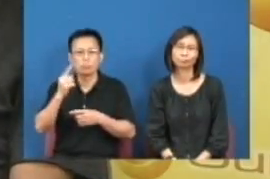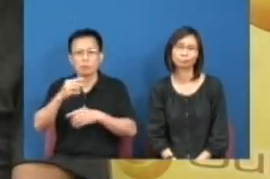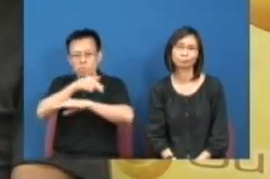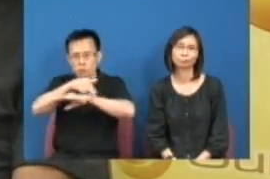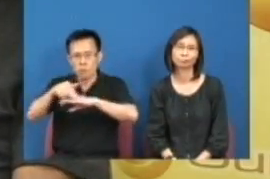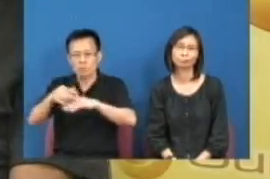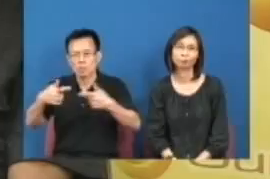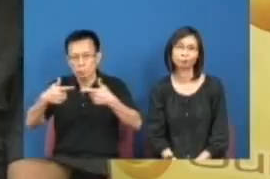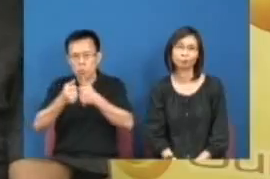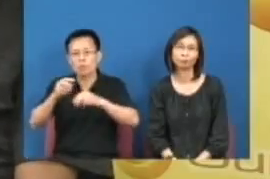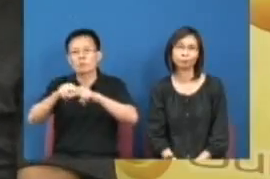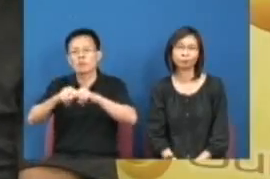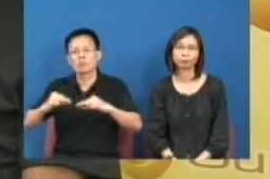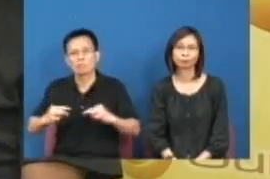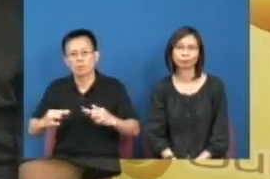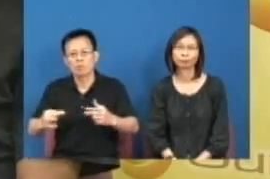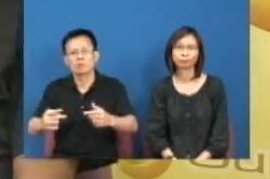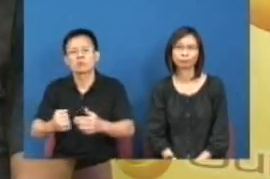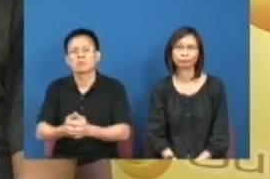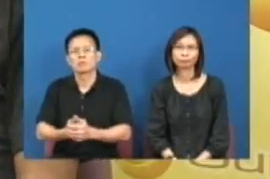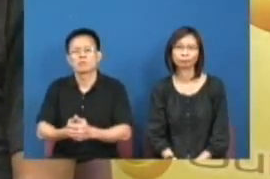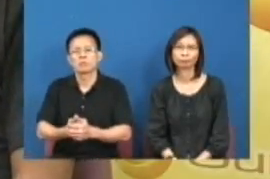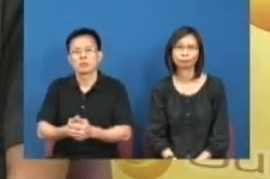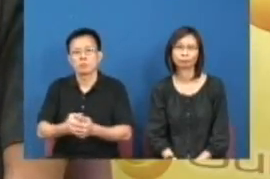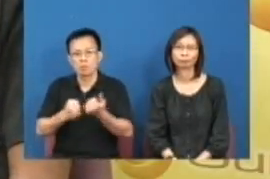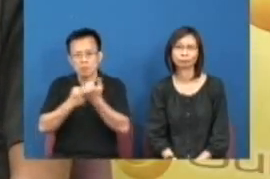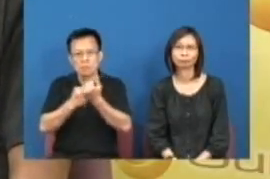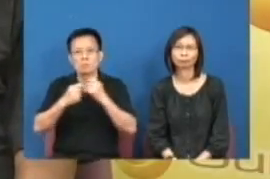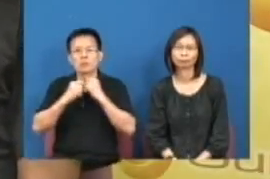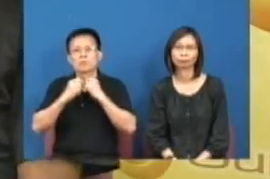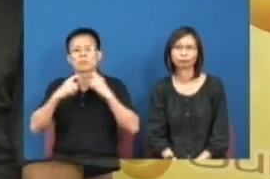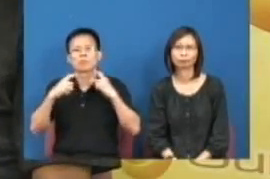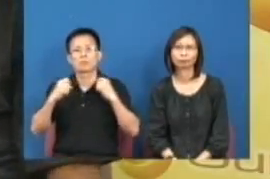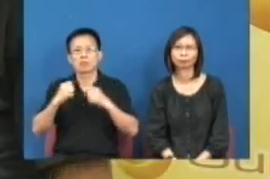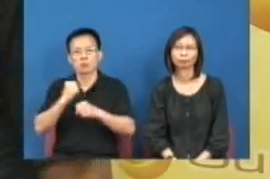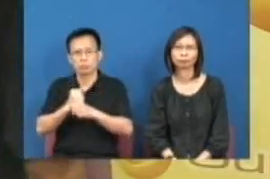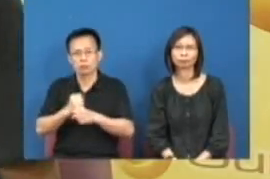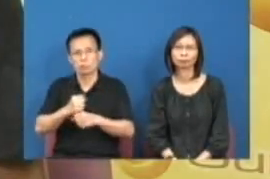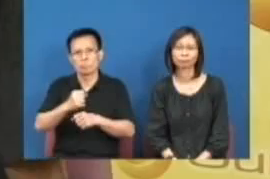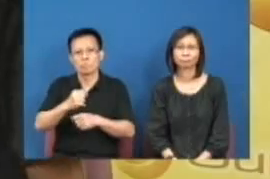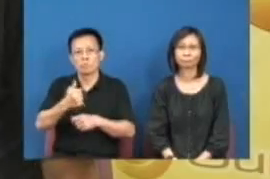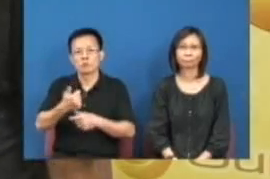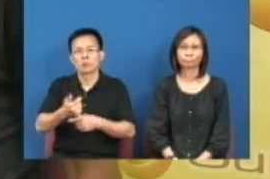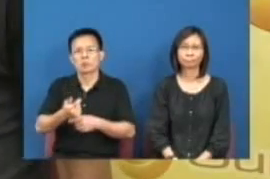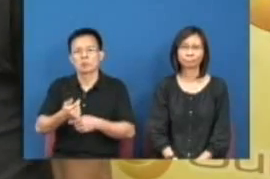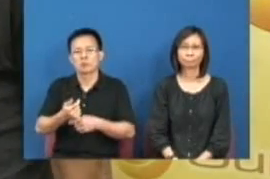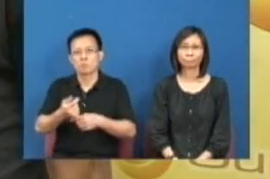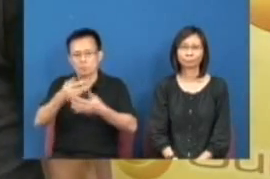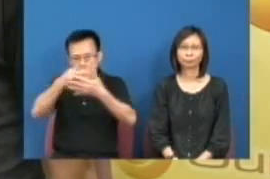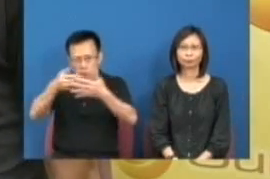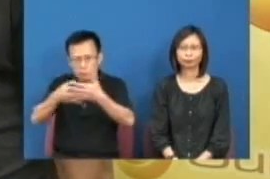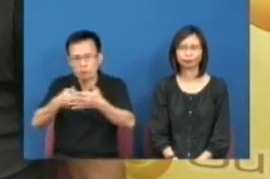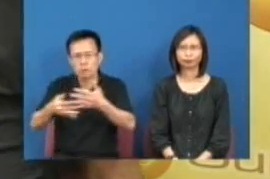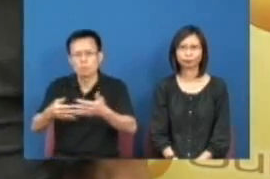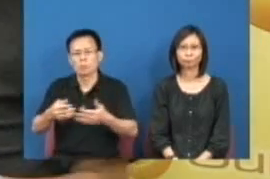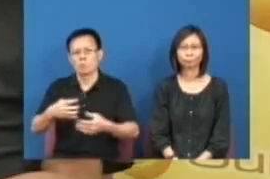的發展，其實是這樣的。咁同埋咧，就要支持特首做好香港呢塊大文章。咁呢個講法根本就冇意